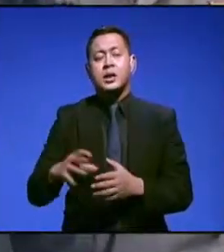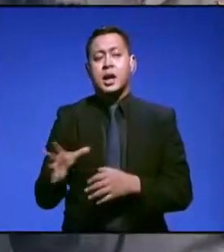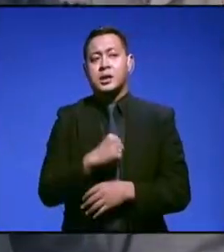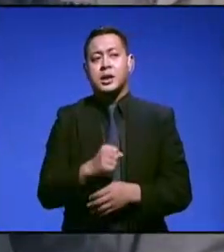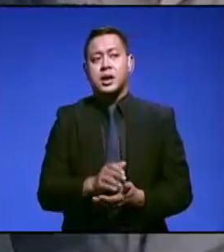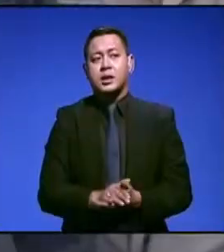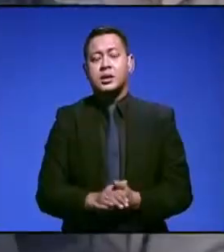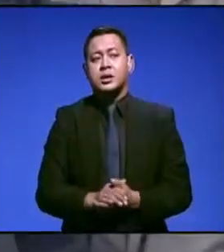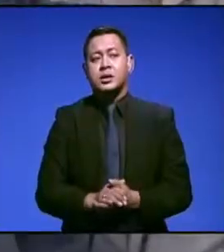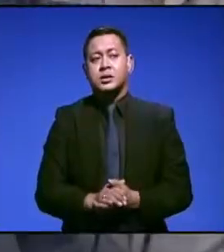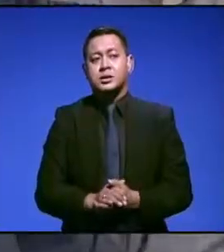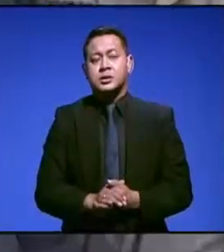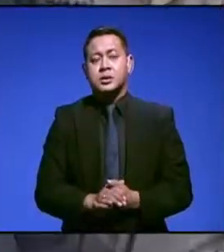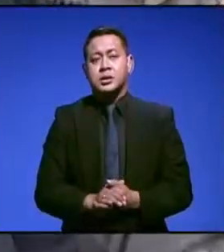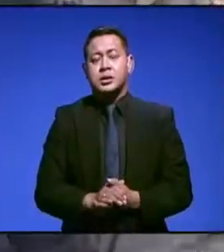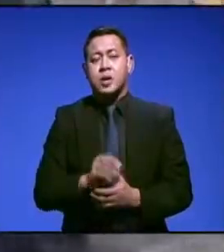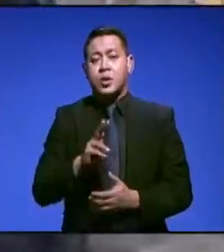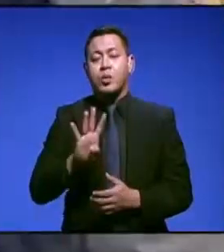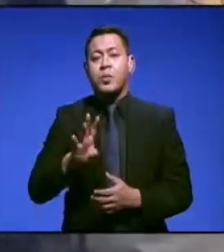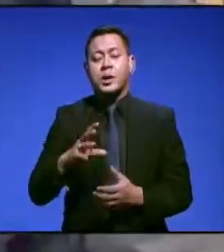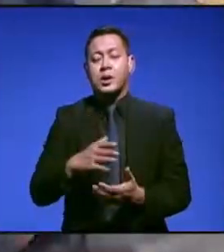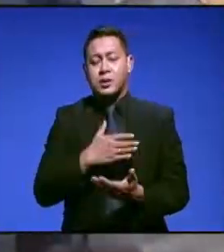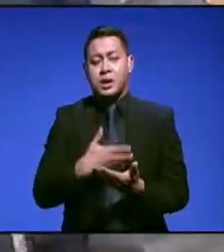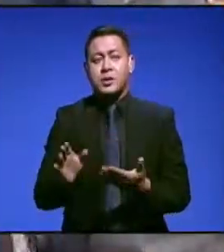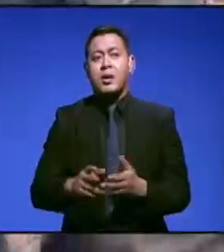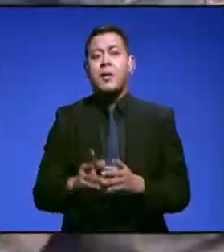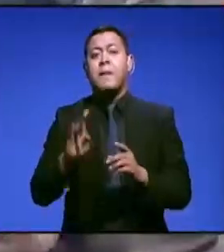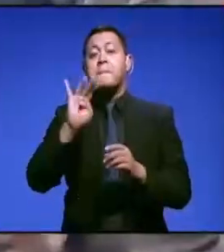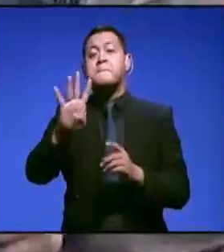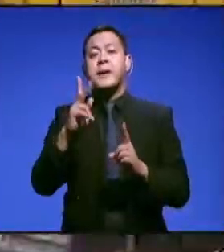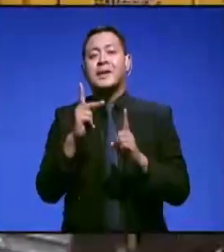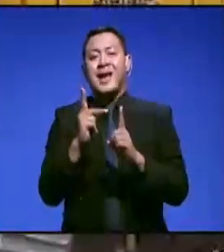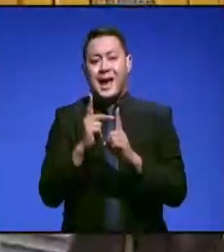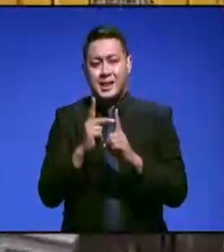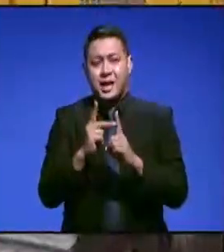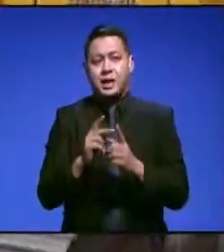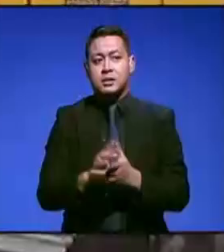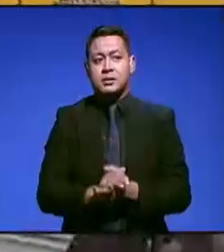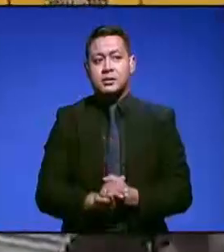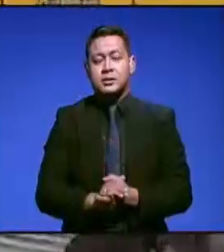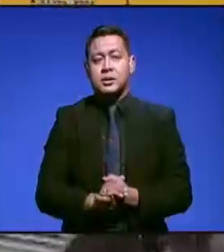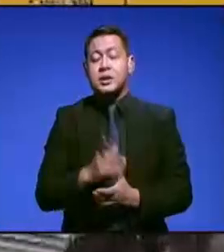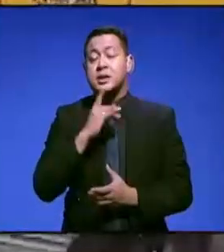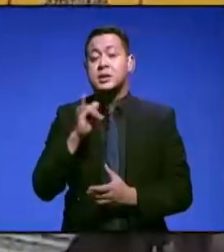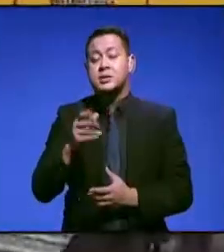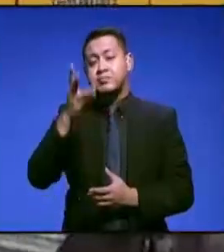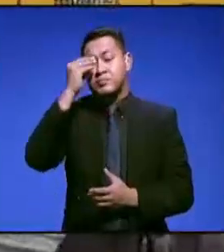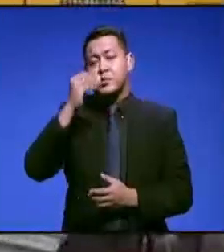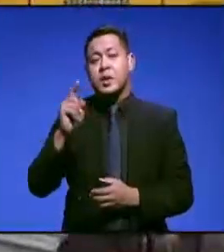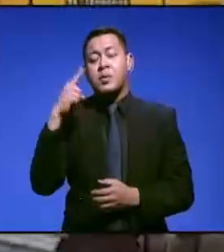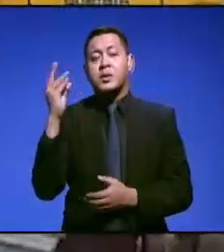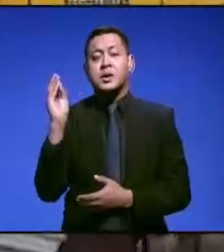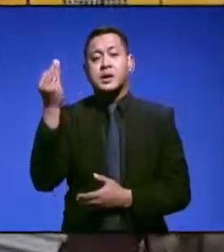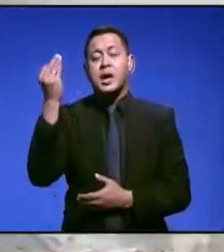semua 24 bidang itu kita eksekusi. 4 hektar. 4 hektar kurang lebih. Seperti diketahui, Pemprov